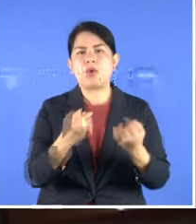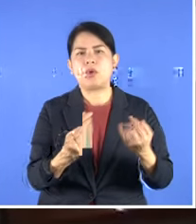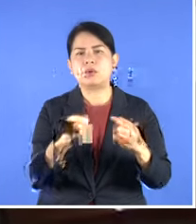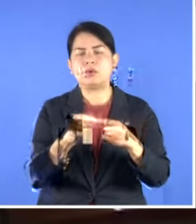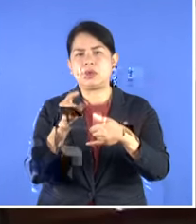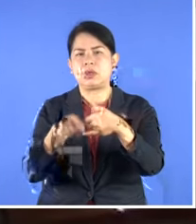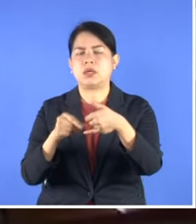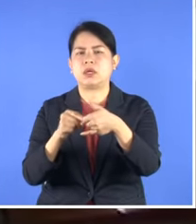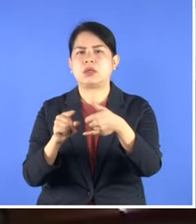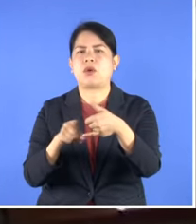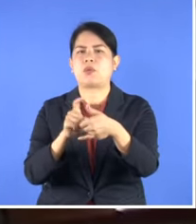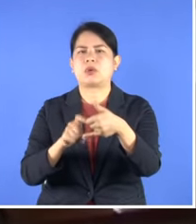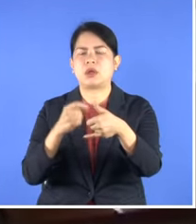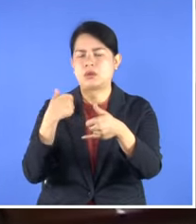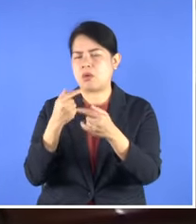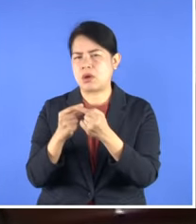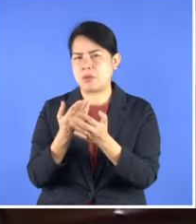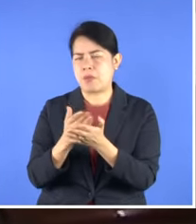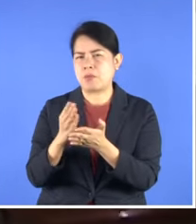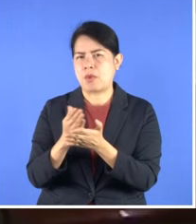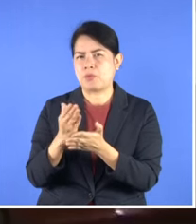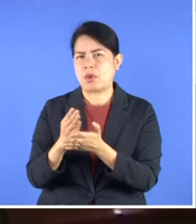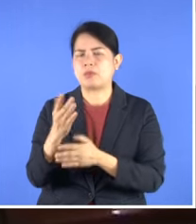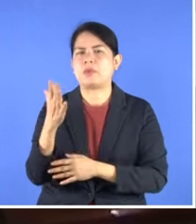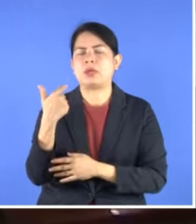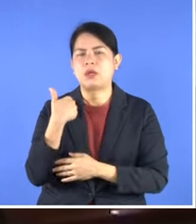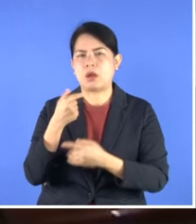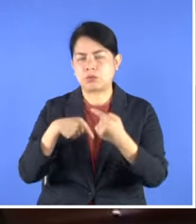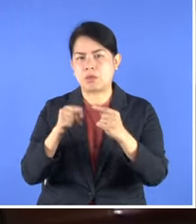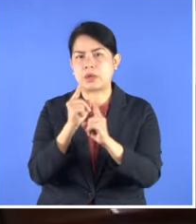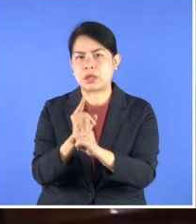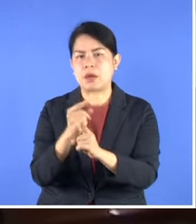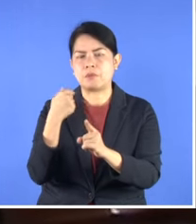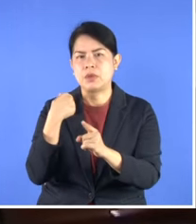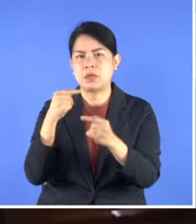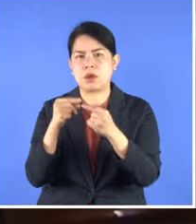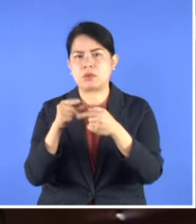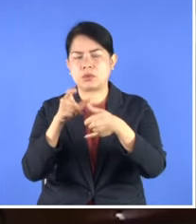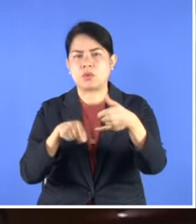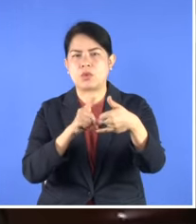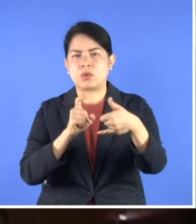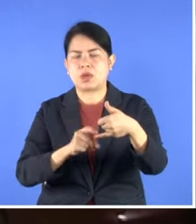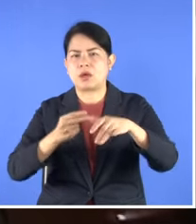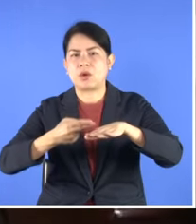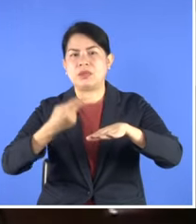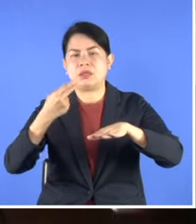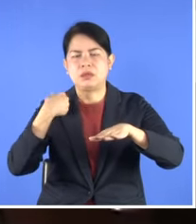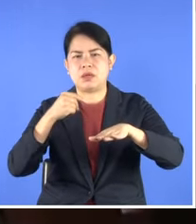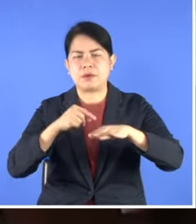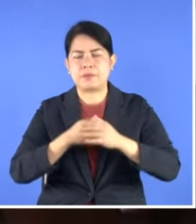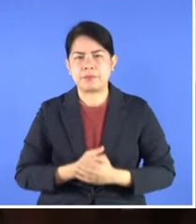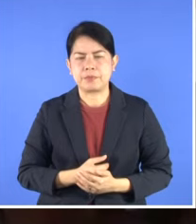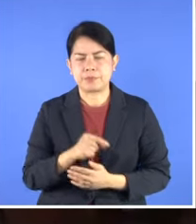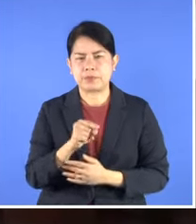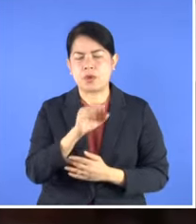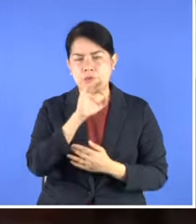งวดทำให้เกิดความไม่พอใจหลังจากที่ถูกทวงจุดเกิดเหตุอยู่ที่บริเวณแยกมิยาซาวะอยู่ที่บางบานเนี่ยนะครับและก็ผู้เสียหายก็ไปแจ้